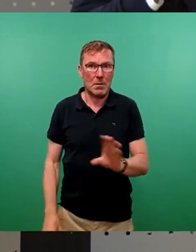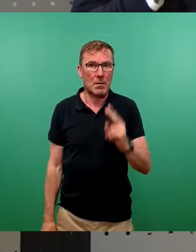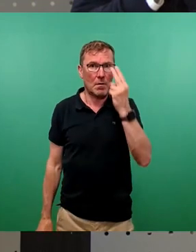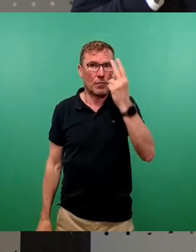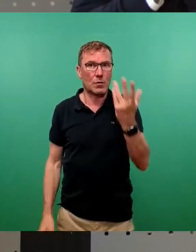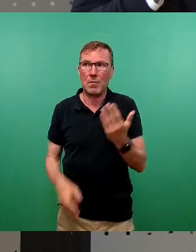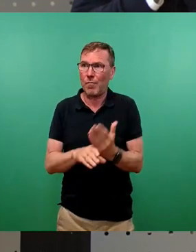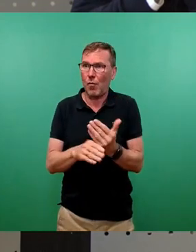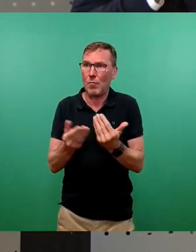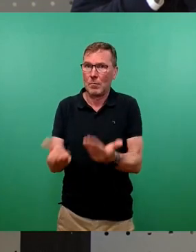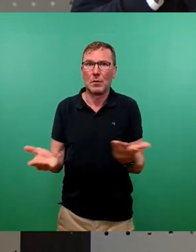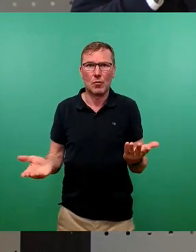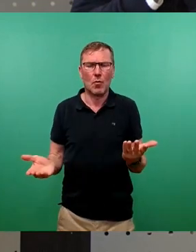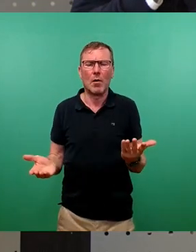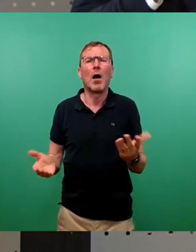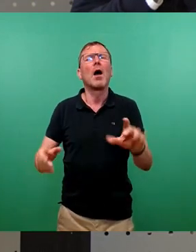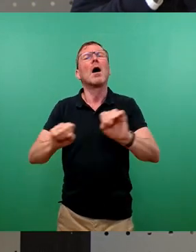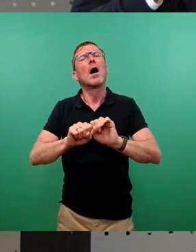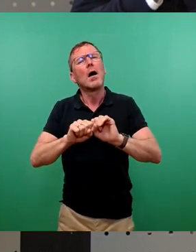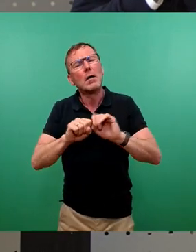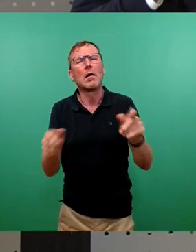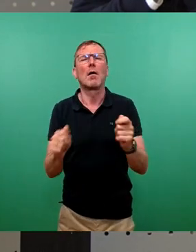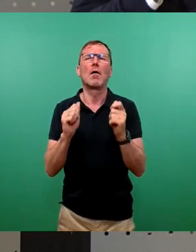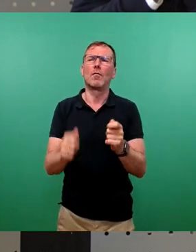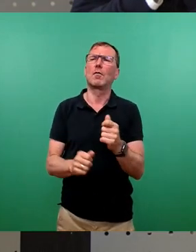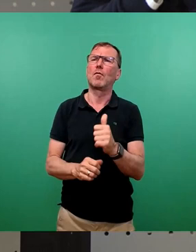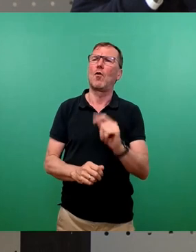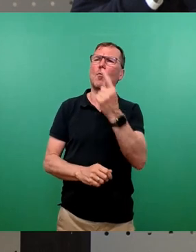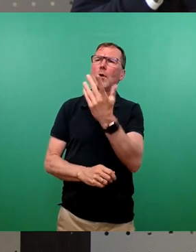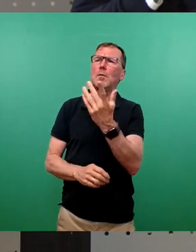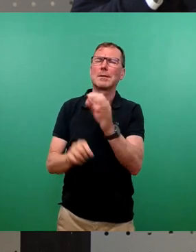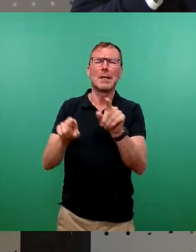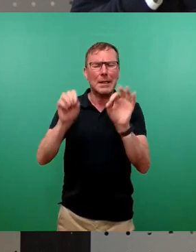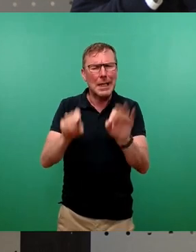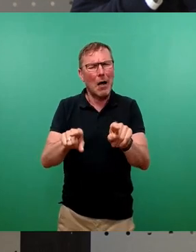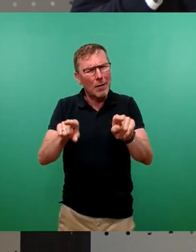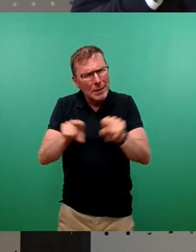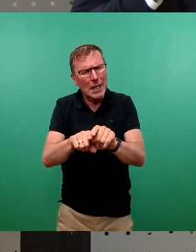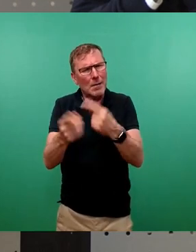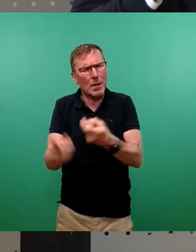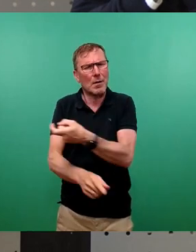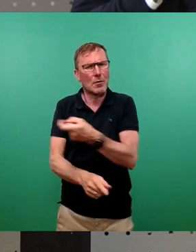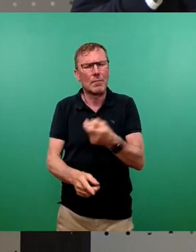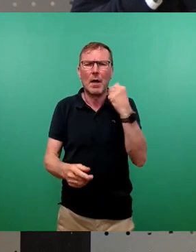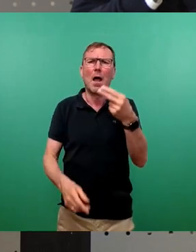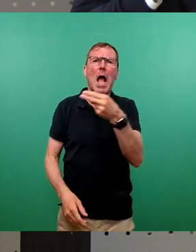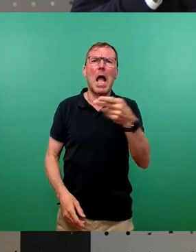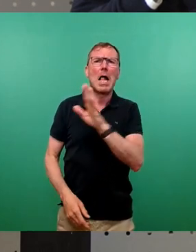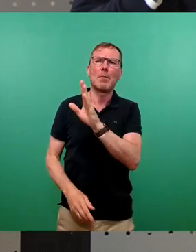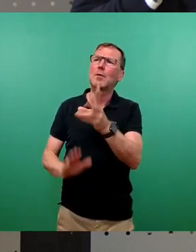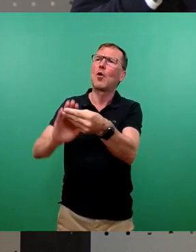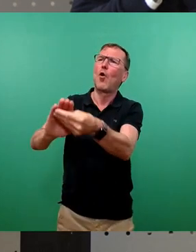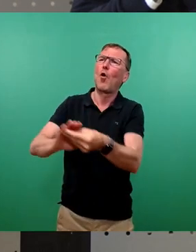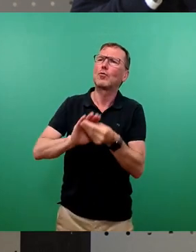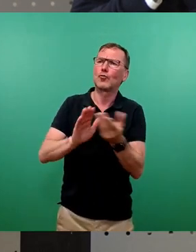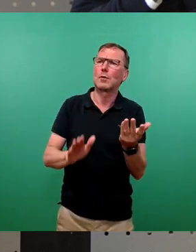eindeutig, dass dieser Vorschlag des Oberbürgermeisters genau deshalb kommt, weil Herr Hilbert sich aufgrund der Unterstützung